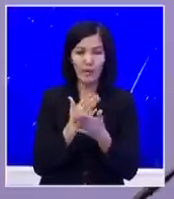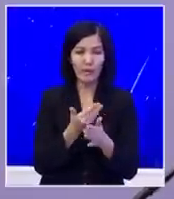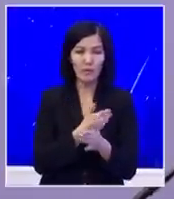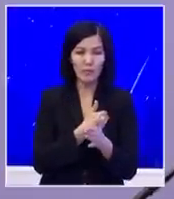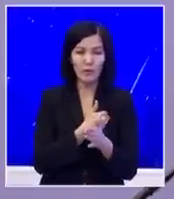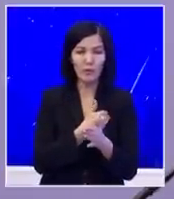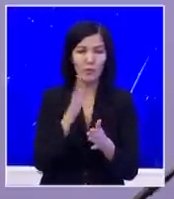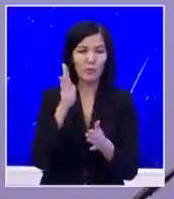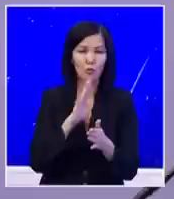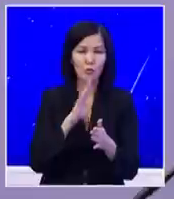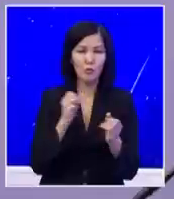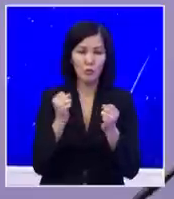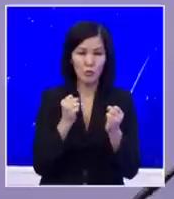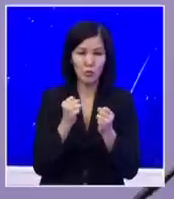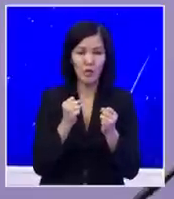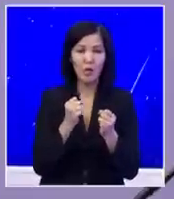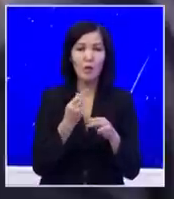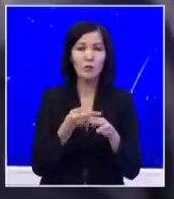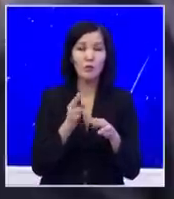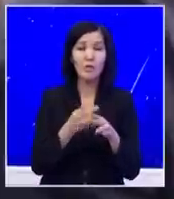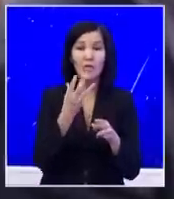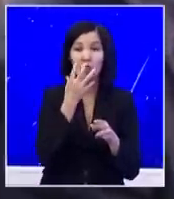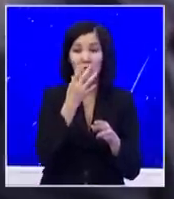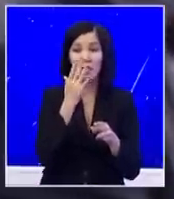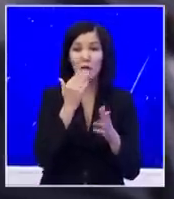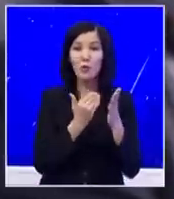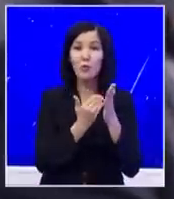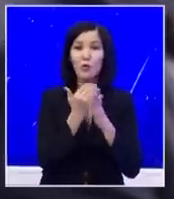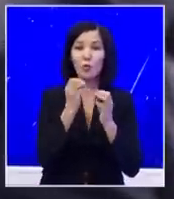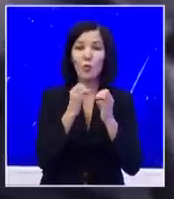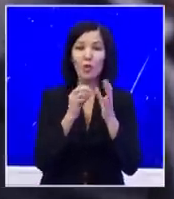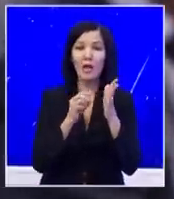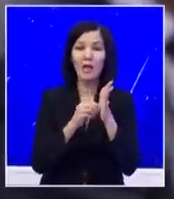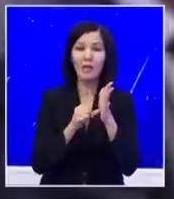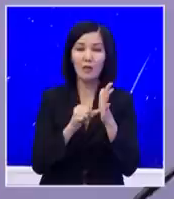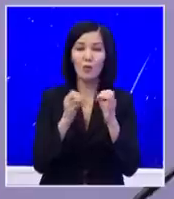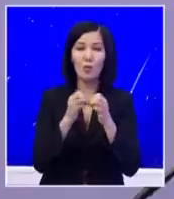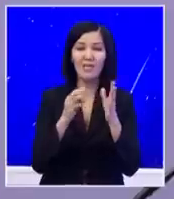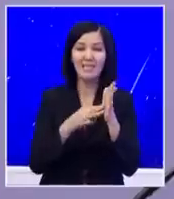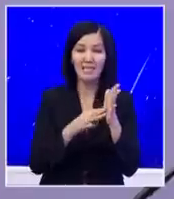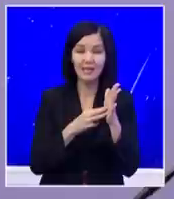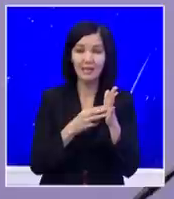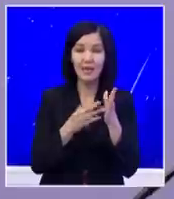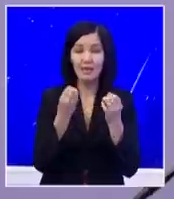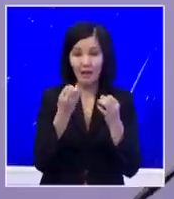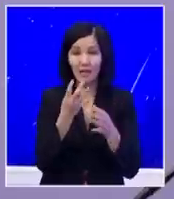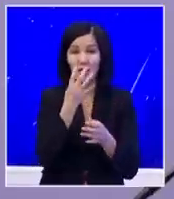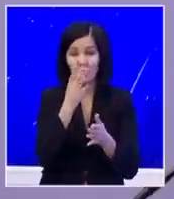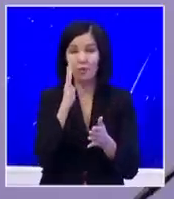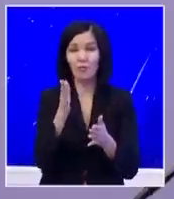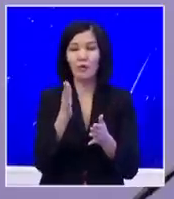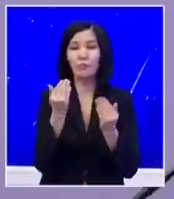температура судың несі жылылығы 16-18 градус. Кішкене жылсын.